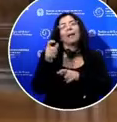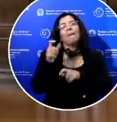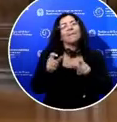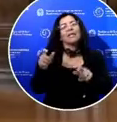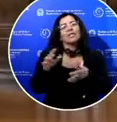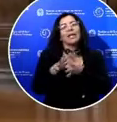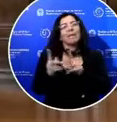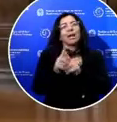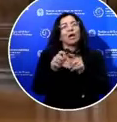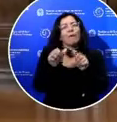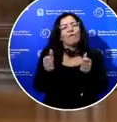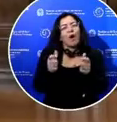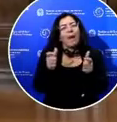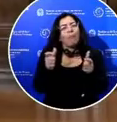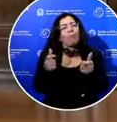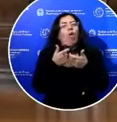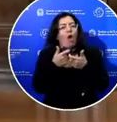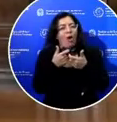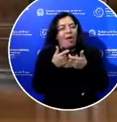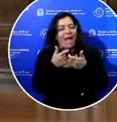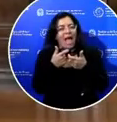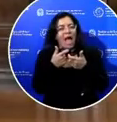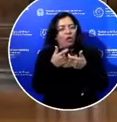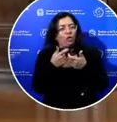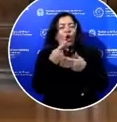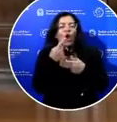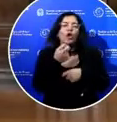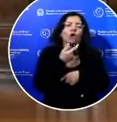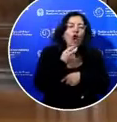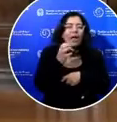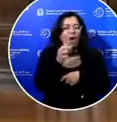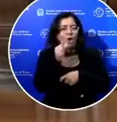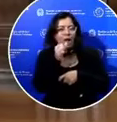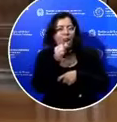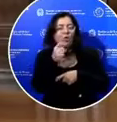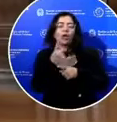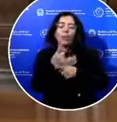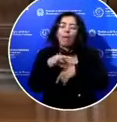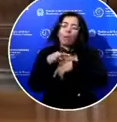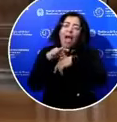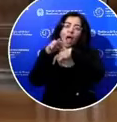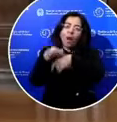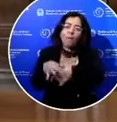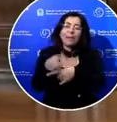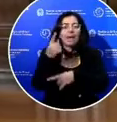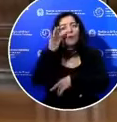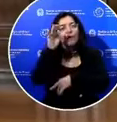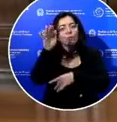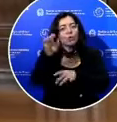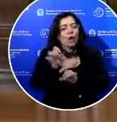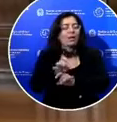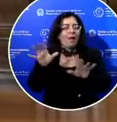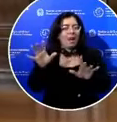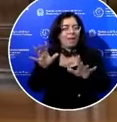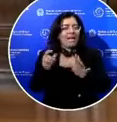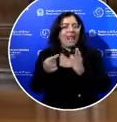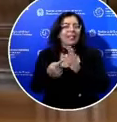tunnel della droga e dell'alcol, per accompagnarlo verso una prospettiva libera dalle